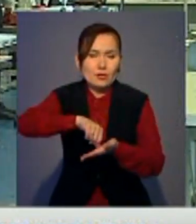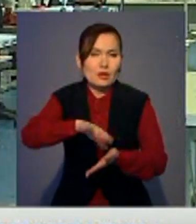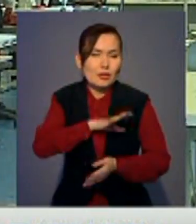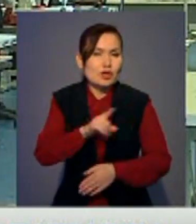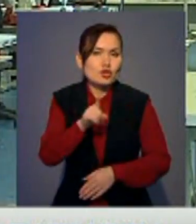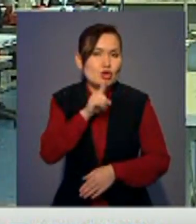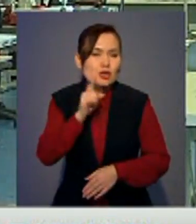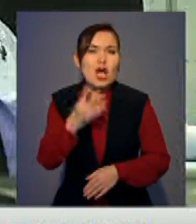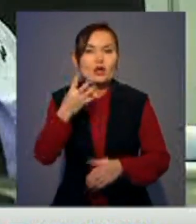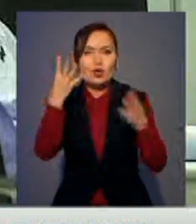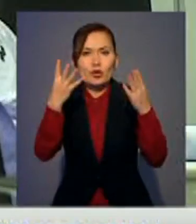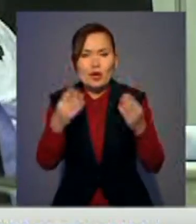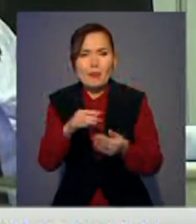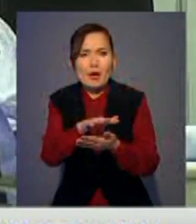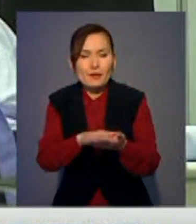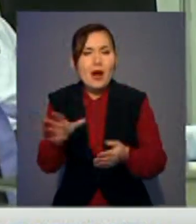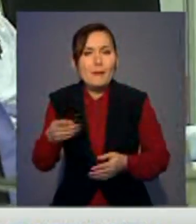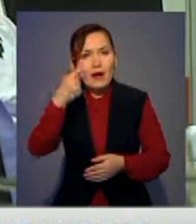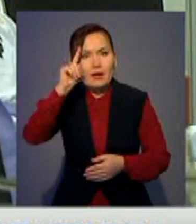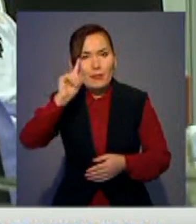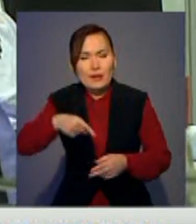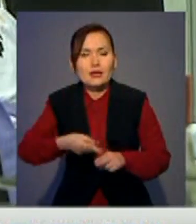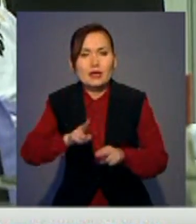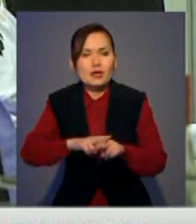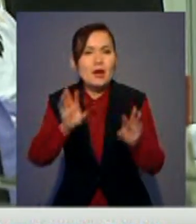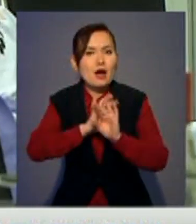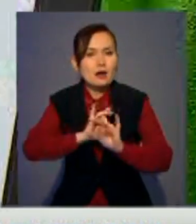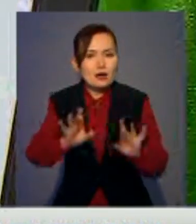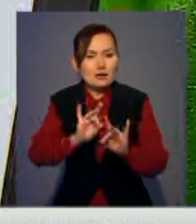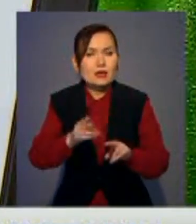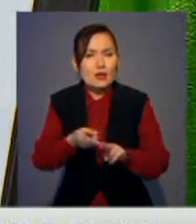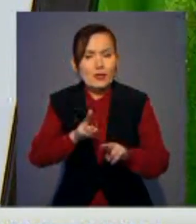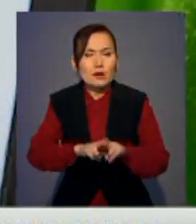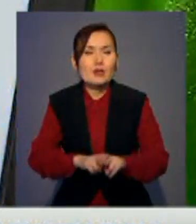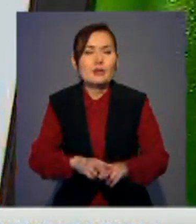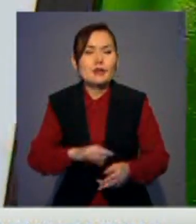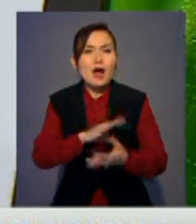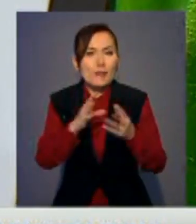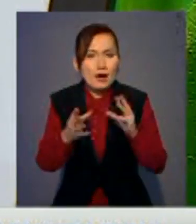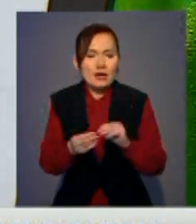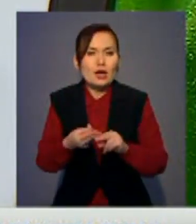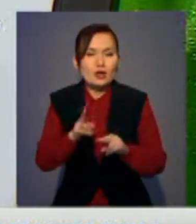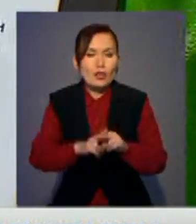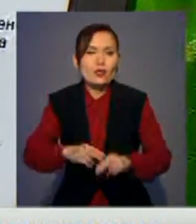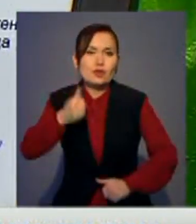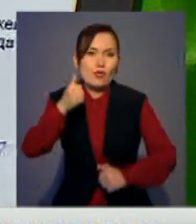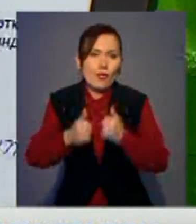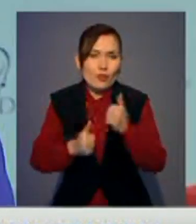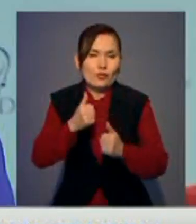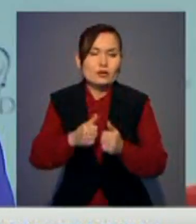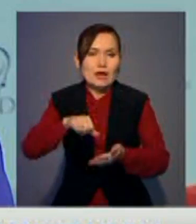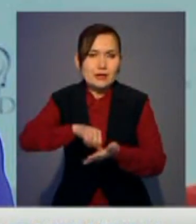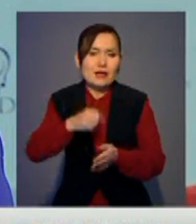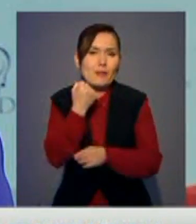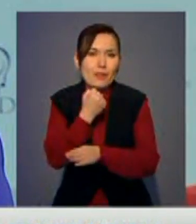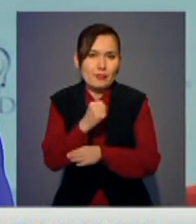Олар 4 күн бойы бар білгенін қазылар алқасына паш етті. Енді міне еткен еңбектің жемісін көріп отыр.